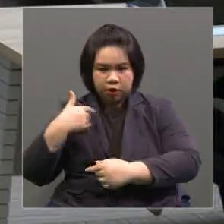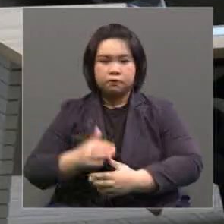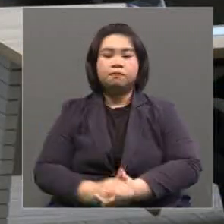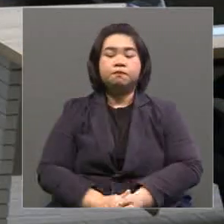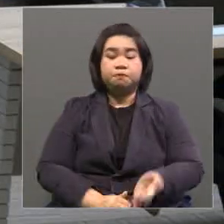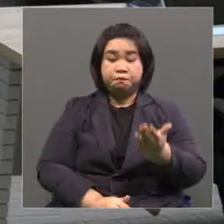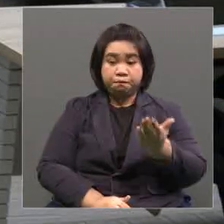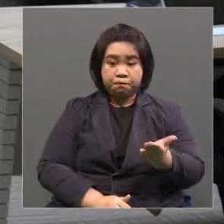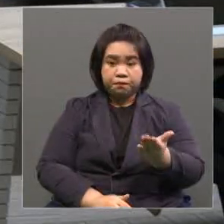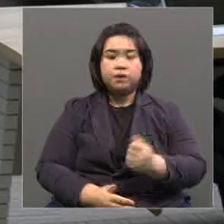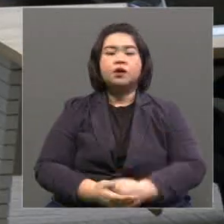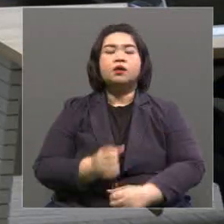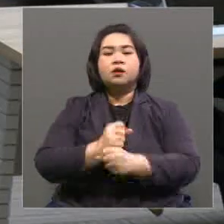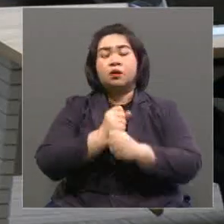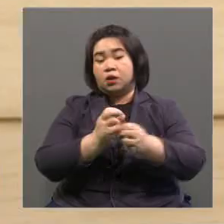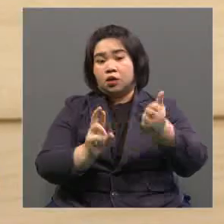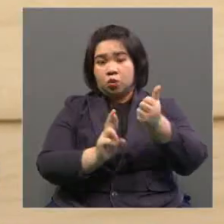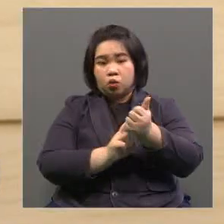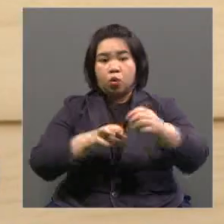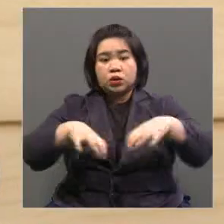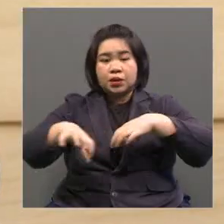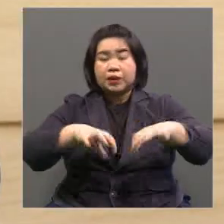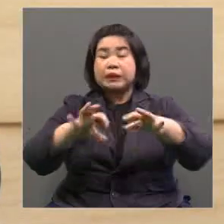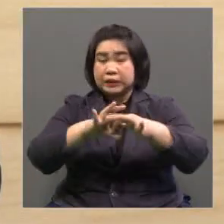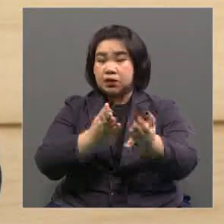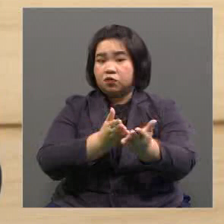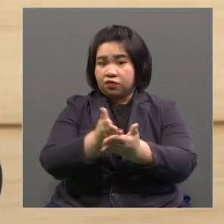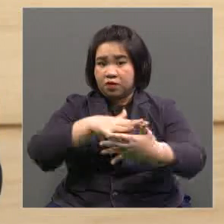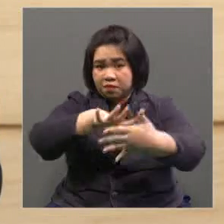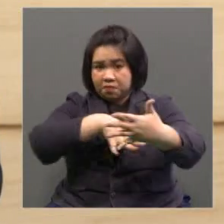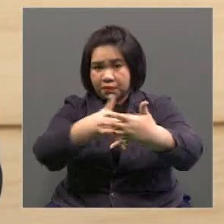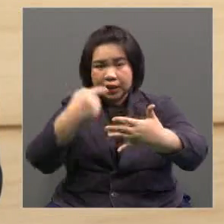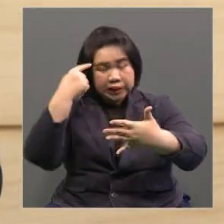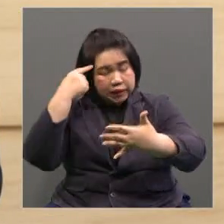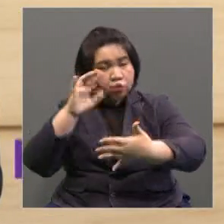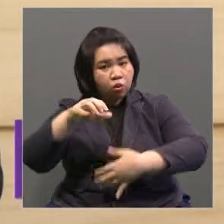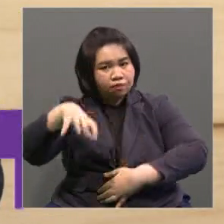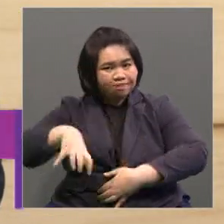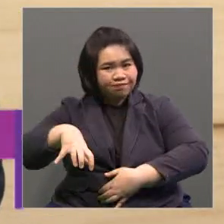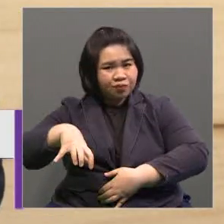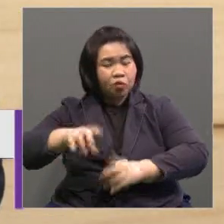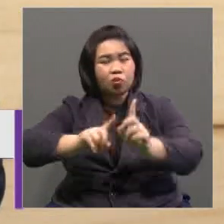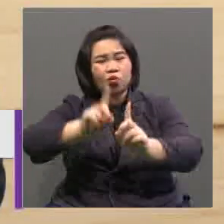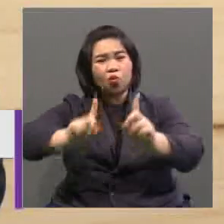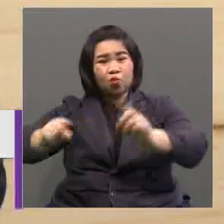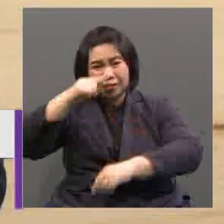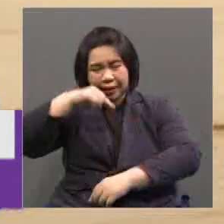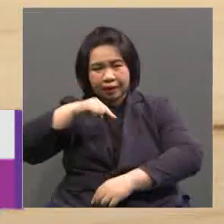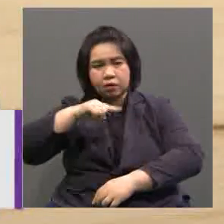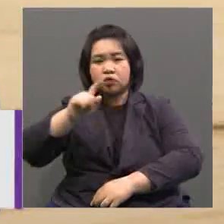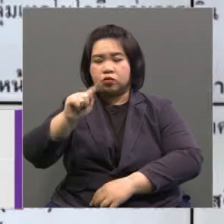ศรพลตุลยเสถียรรองผู้จัดการหัวหน้าสายงานวางแผนกลยุทธ์องค์กรตลาดหลักทรัพย์แห่งประเทศไทยหรือว่า